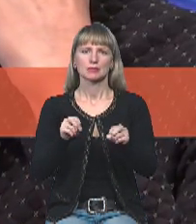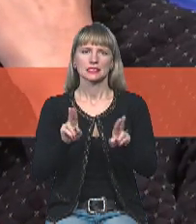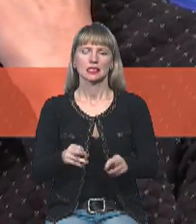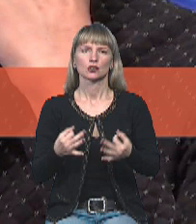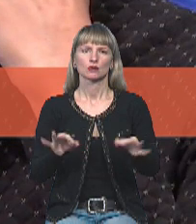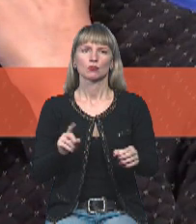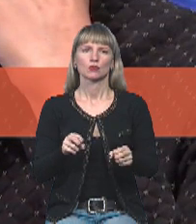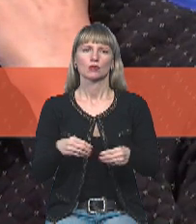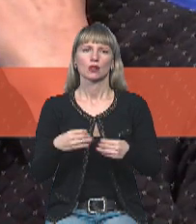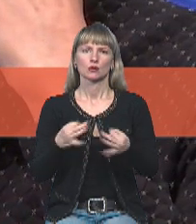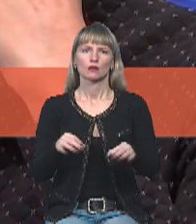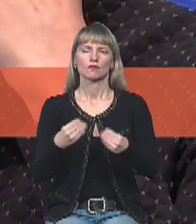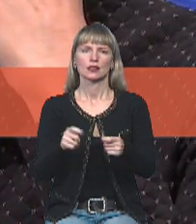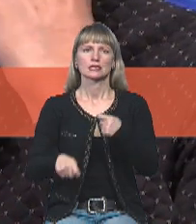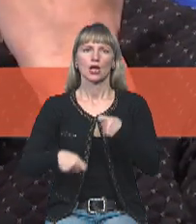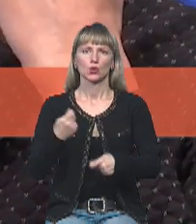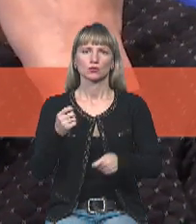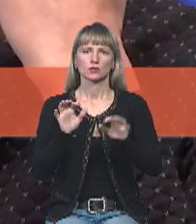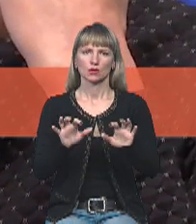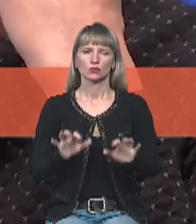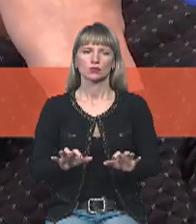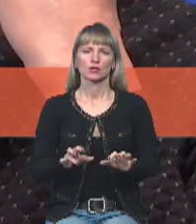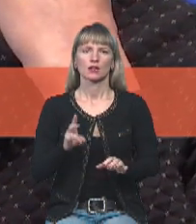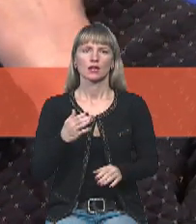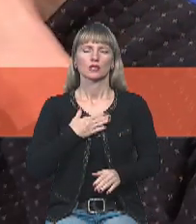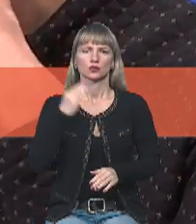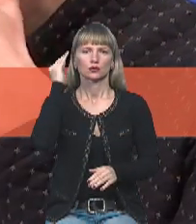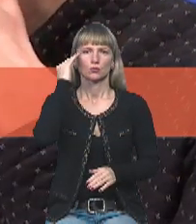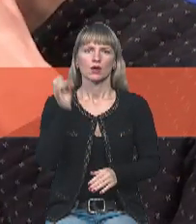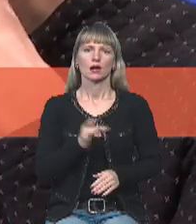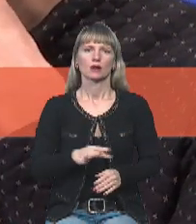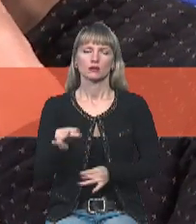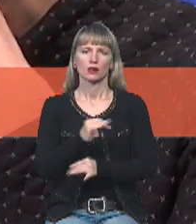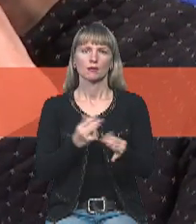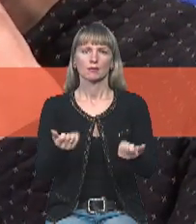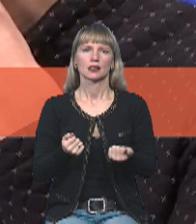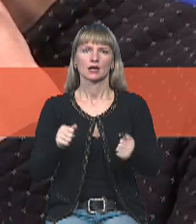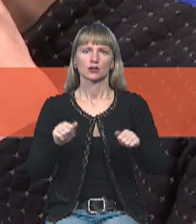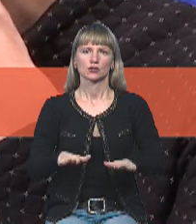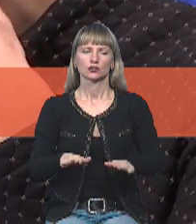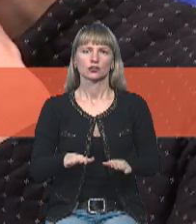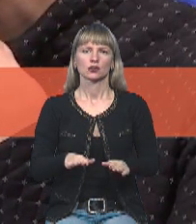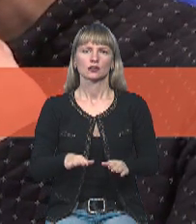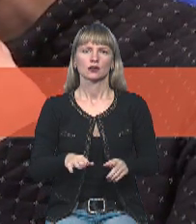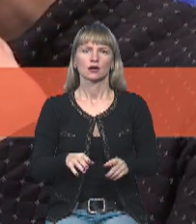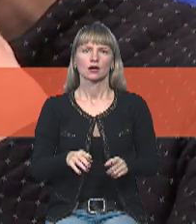адже дозвіл видано теж з порушеннями законодавства. Ну, на нашу думку, районна рада прийняла рішення, триває